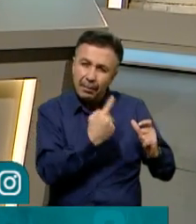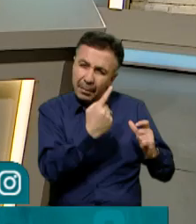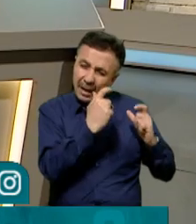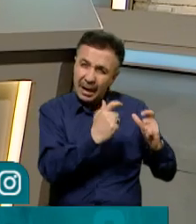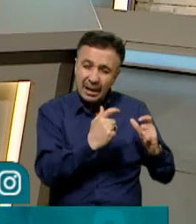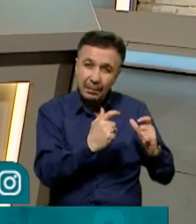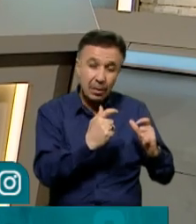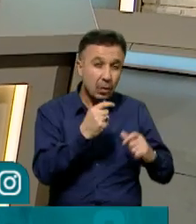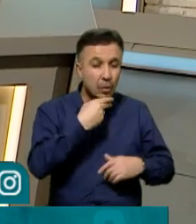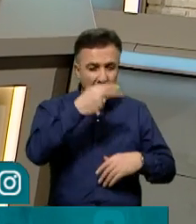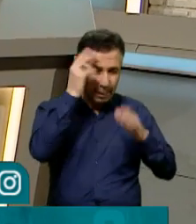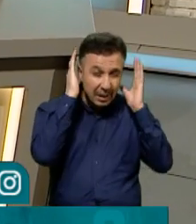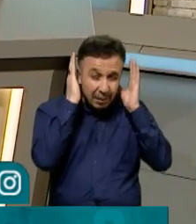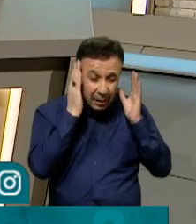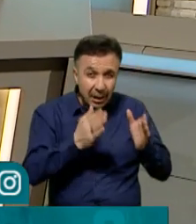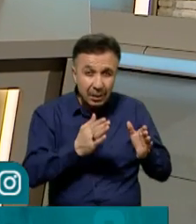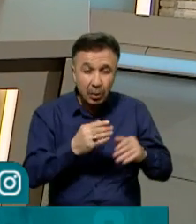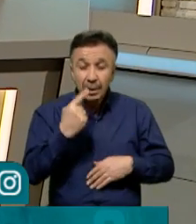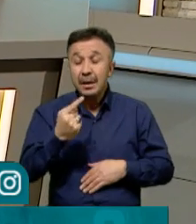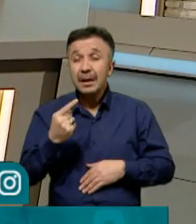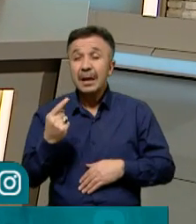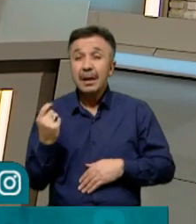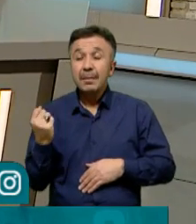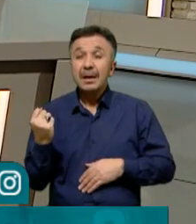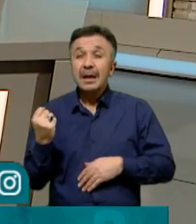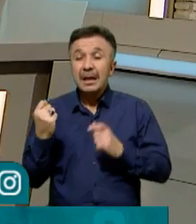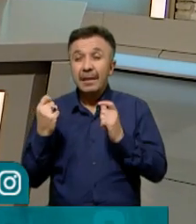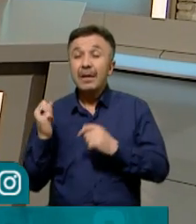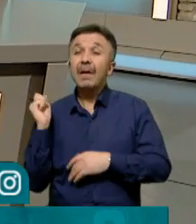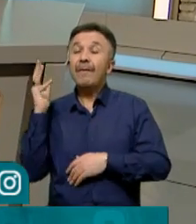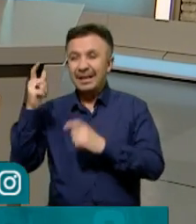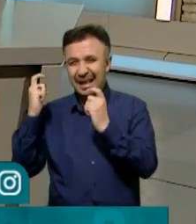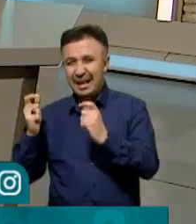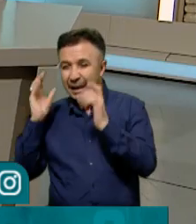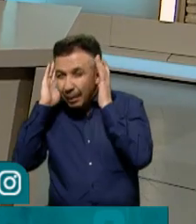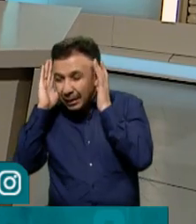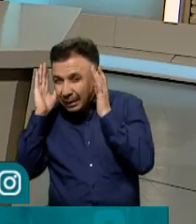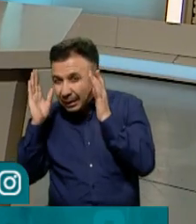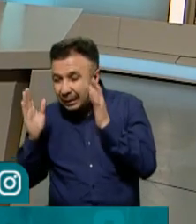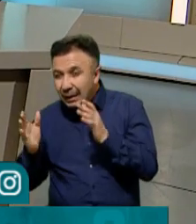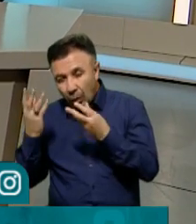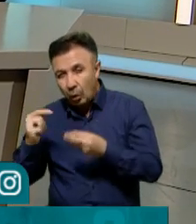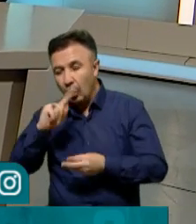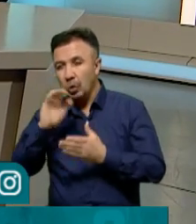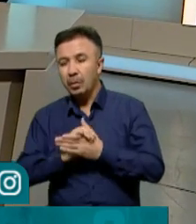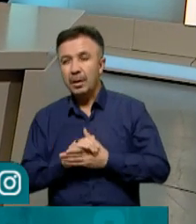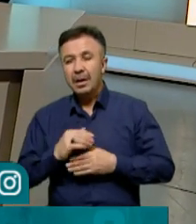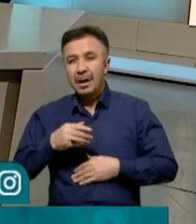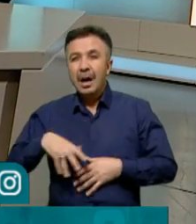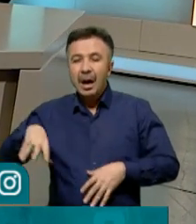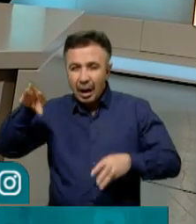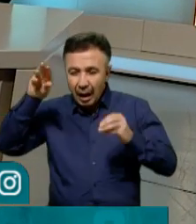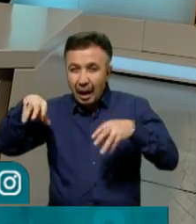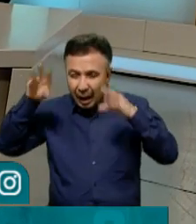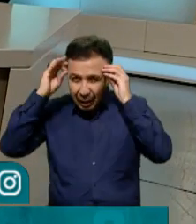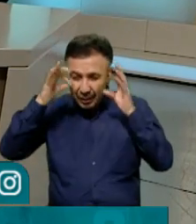Yoksa birden fazla yerde kılınırsa geçerli, sahih olur mu? Alimlerin bir kısmı cuma namazı sadece bir yerde kılınır derken, mesela